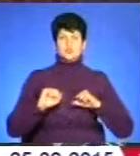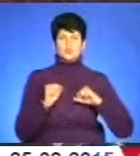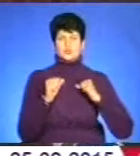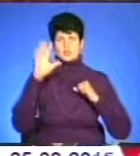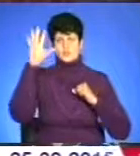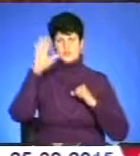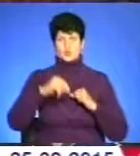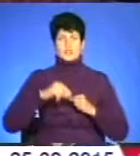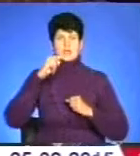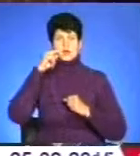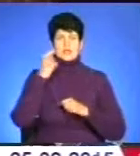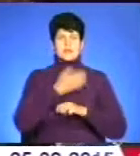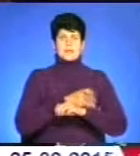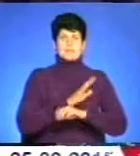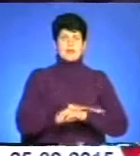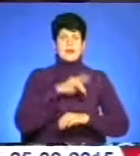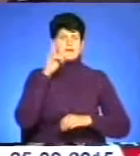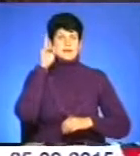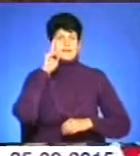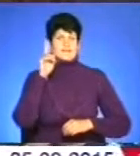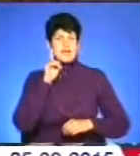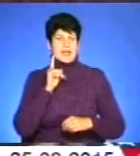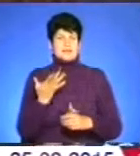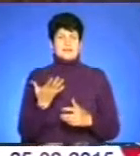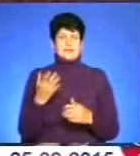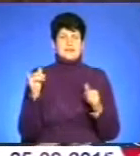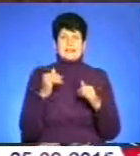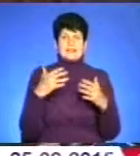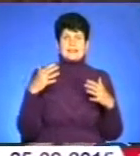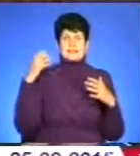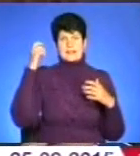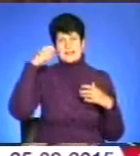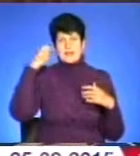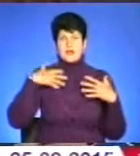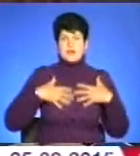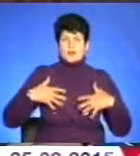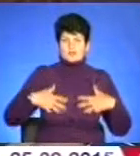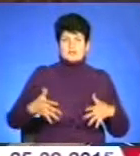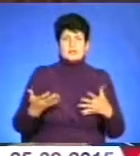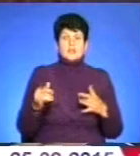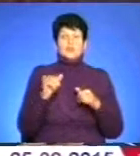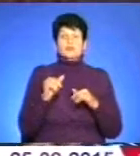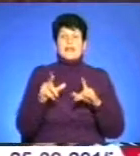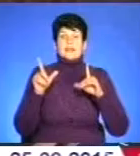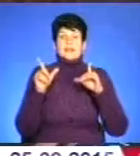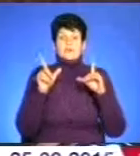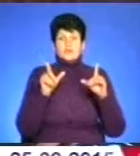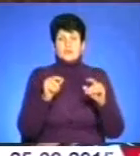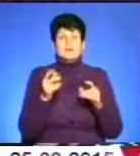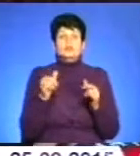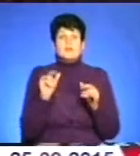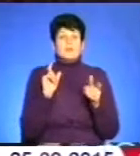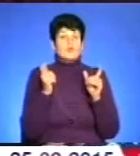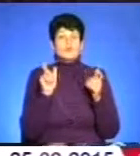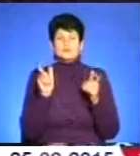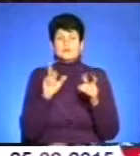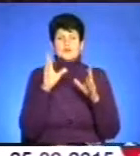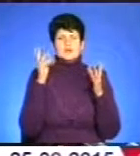і росіяни, і поляки, і євреї, і татари, і грузини. Куди б він не поїхав, де б не повернувся, в нього завжди